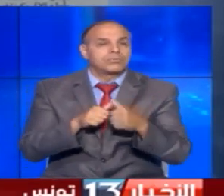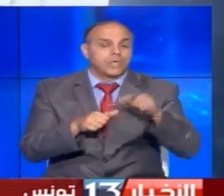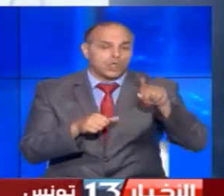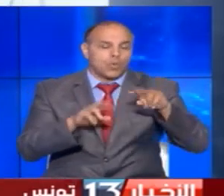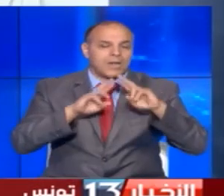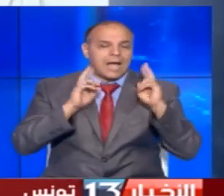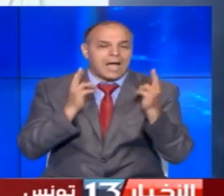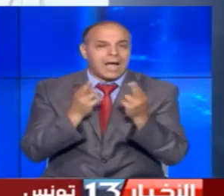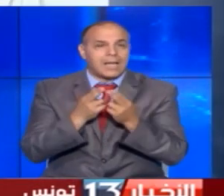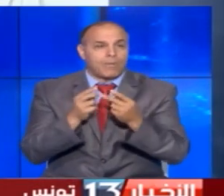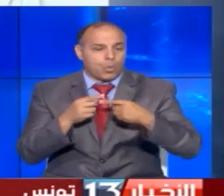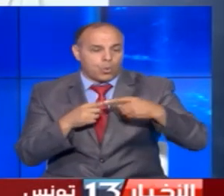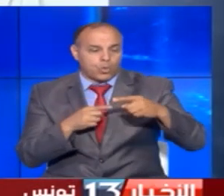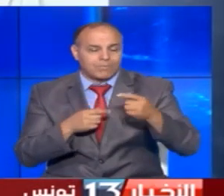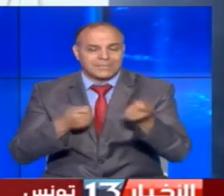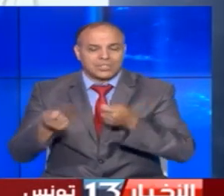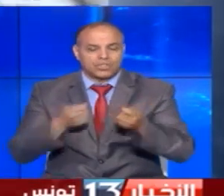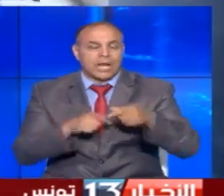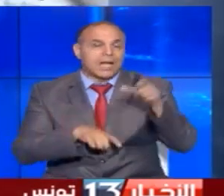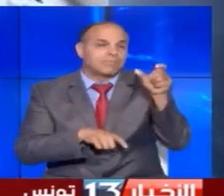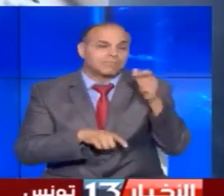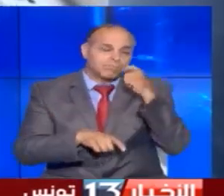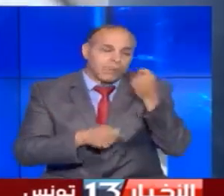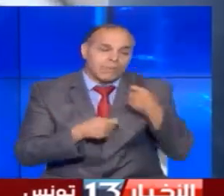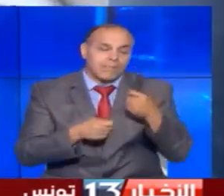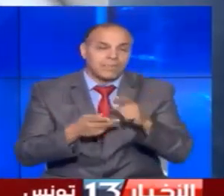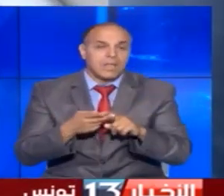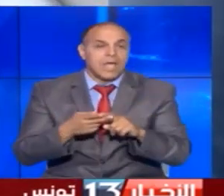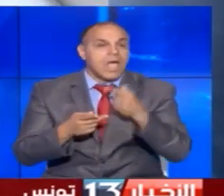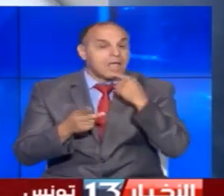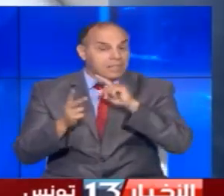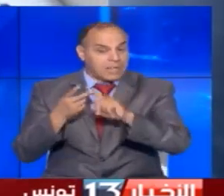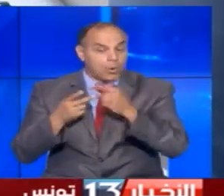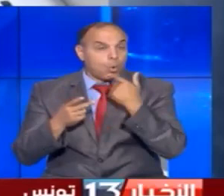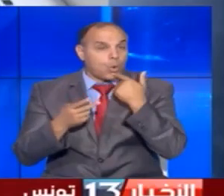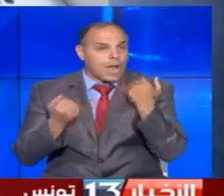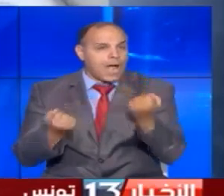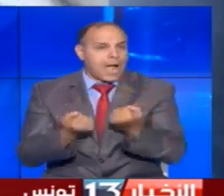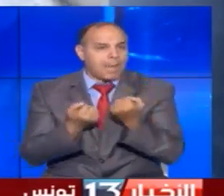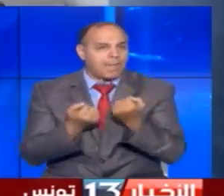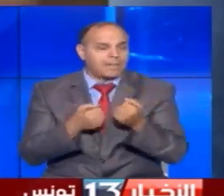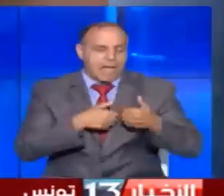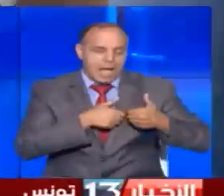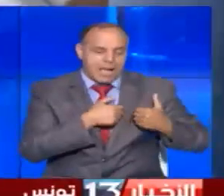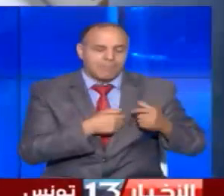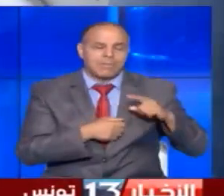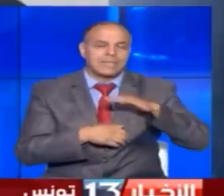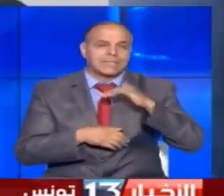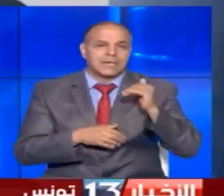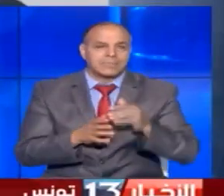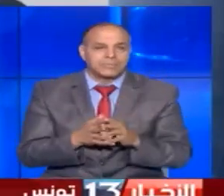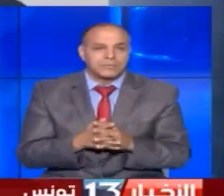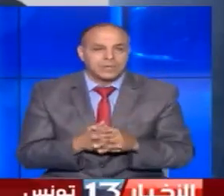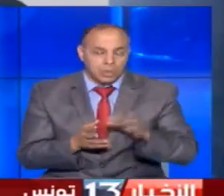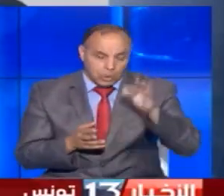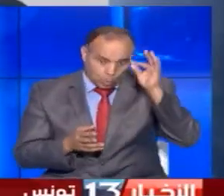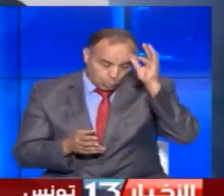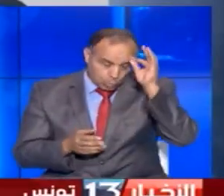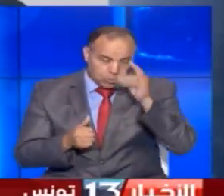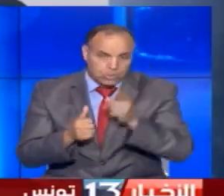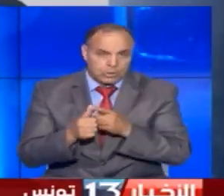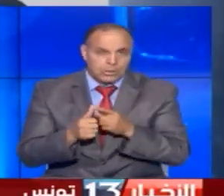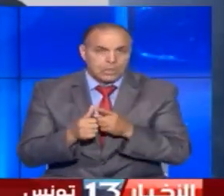العالمي لمكافحه الاتجار بالبشر واطلاق الدوره الثانيه من حمله القلب الازرق كانت من بين